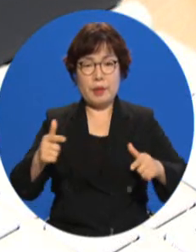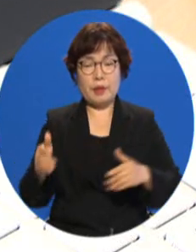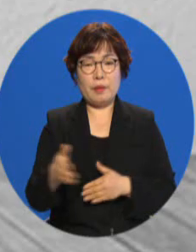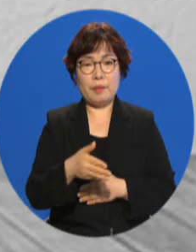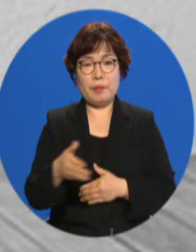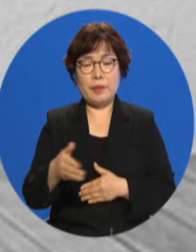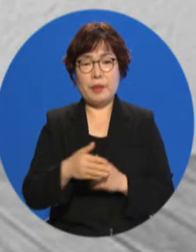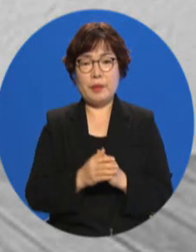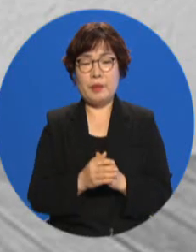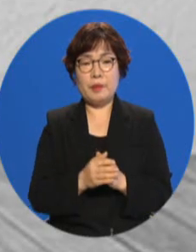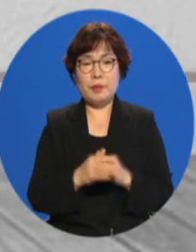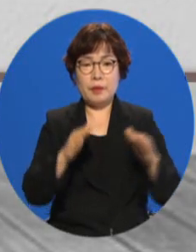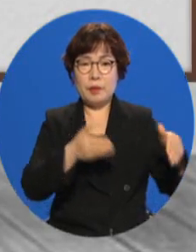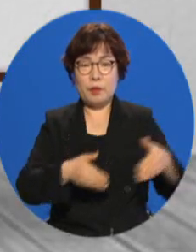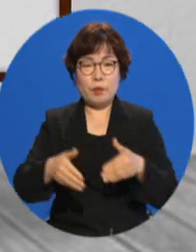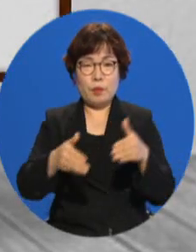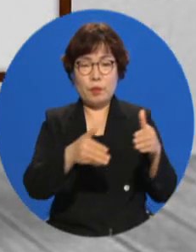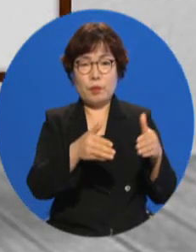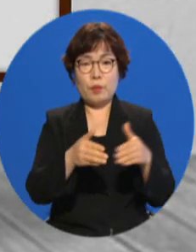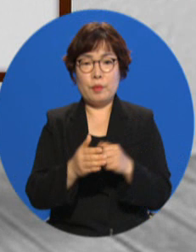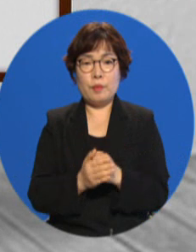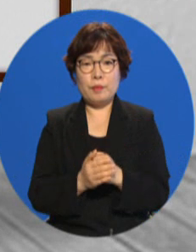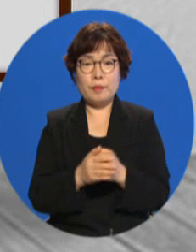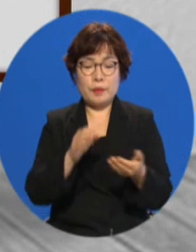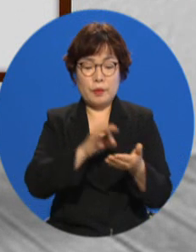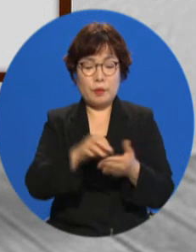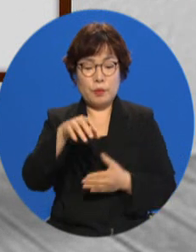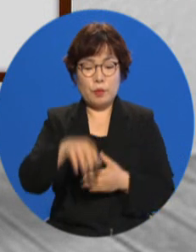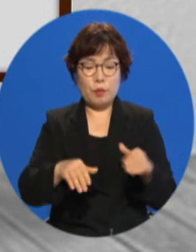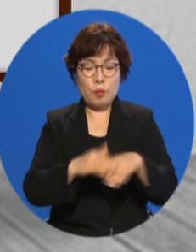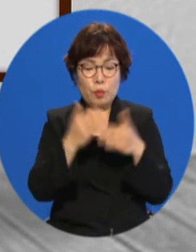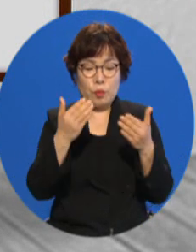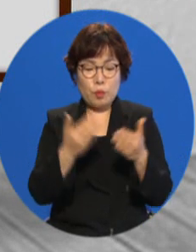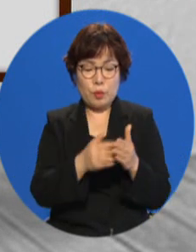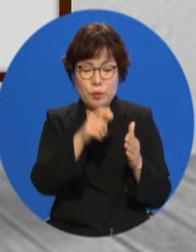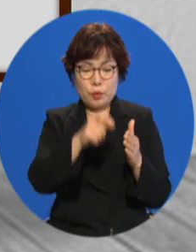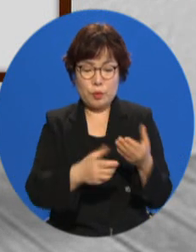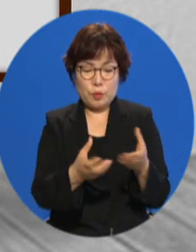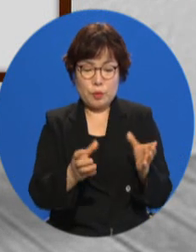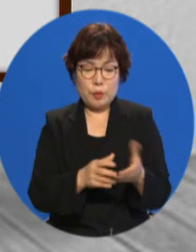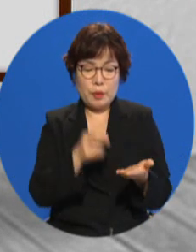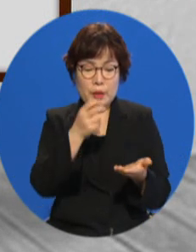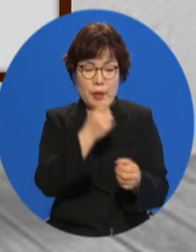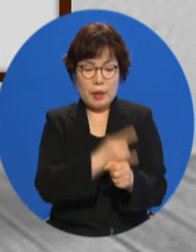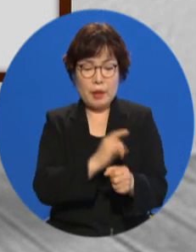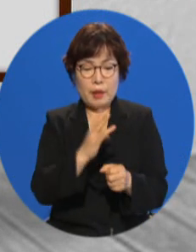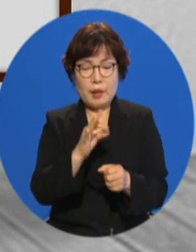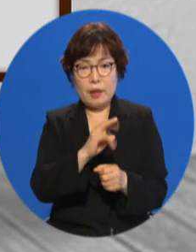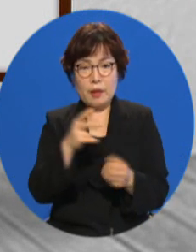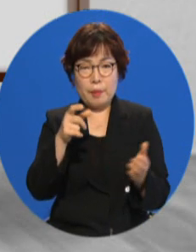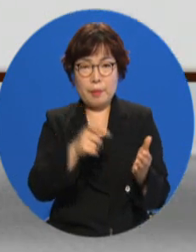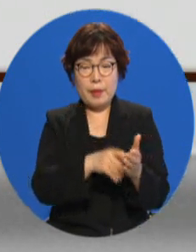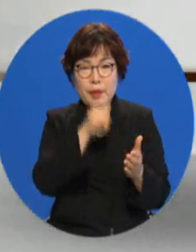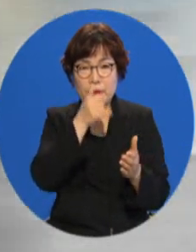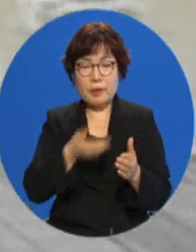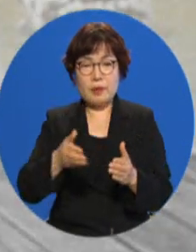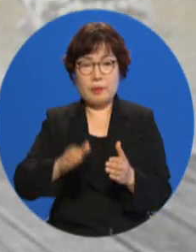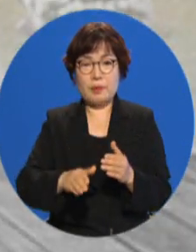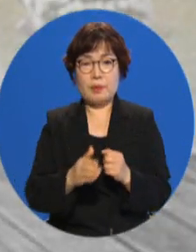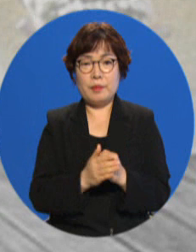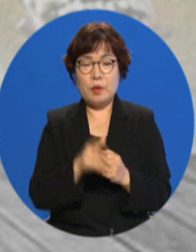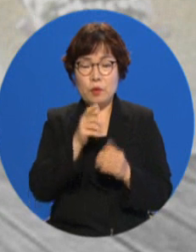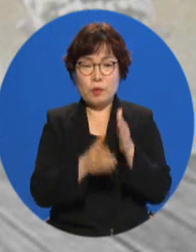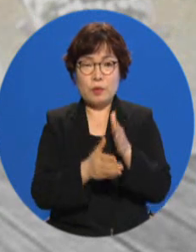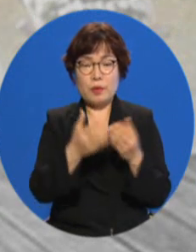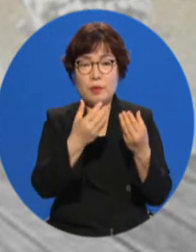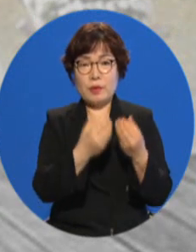허술했습니다. 전라남도만 봐도 사용처를 포함한 모든 항목을 등록해야 한다고 조례안에 규정돼 있지만